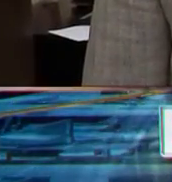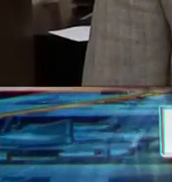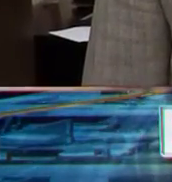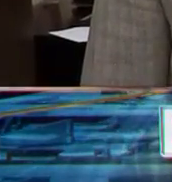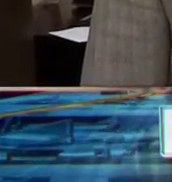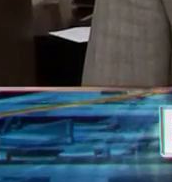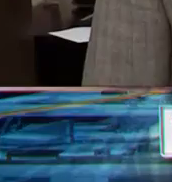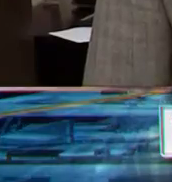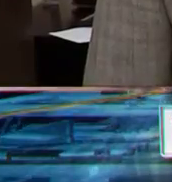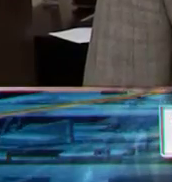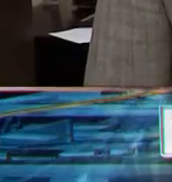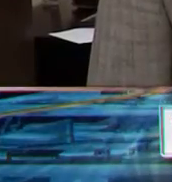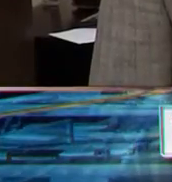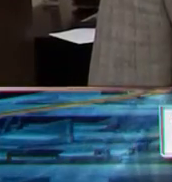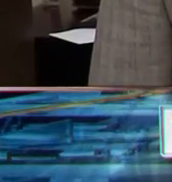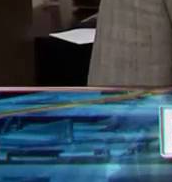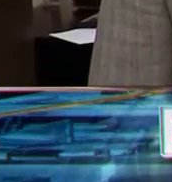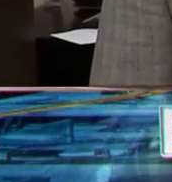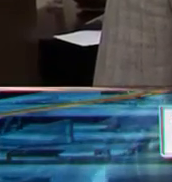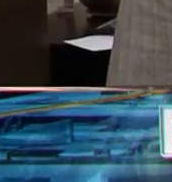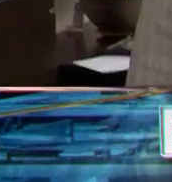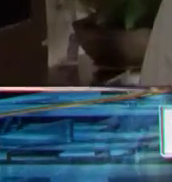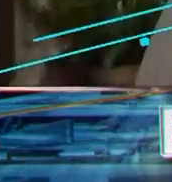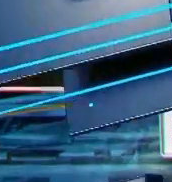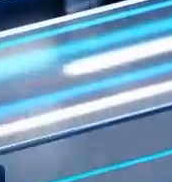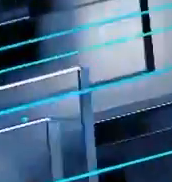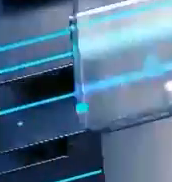көмектескендері үшін құттықтауды жөн көрдік.